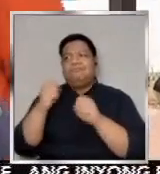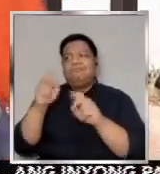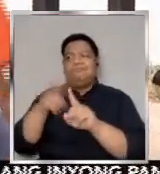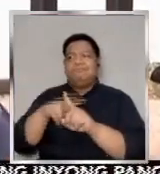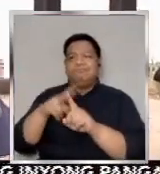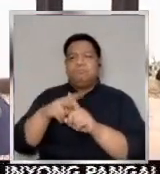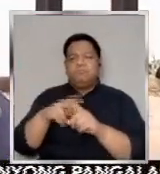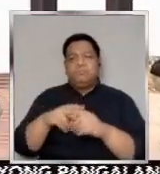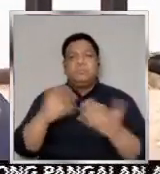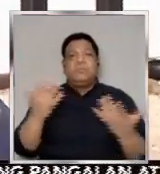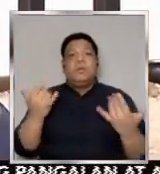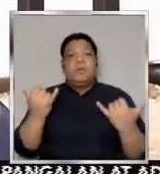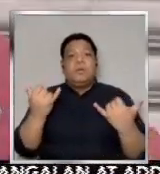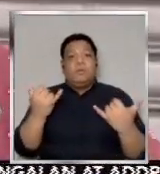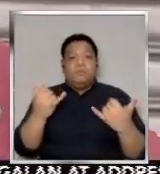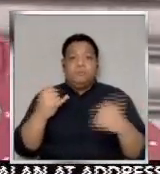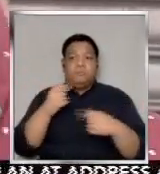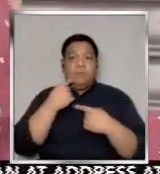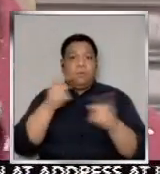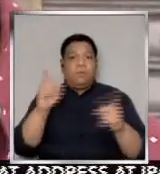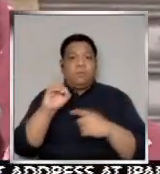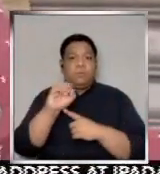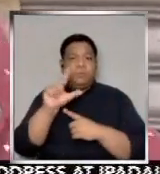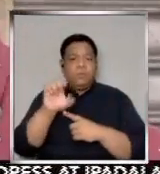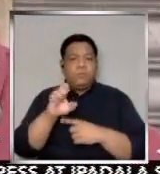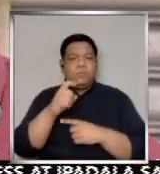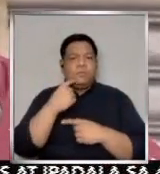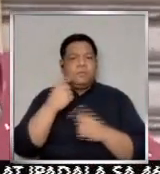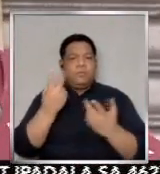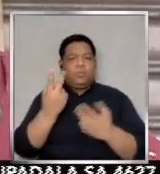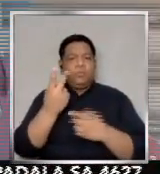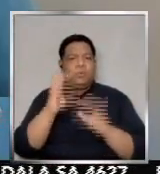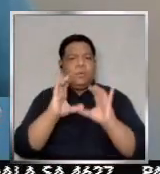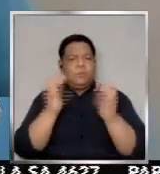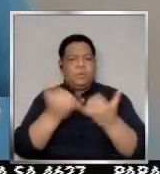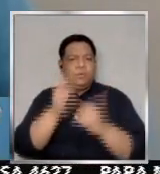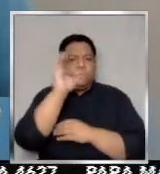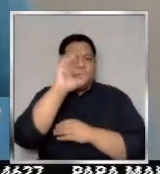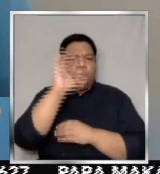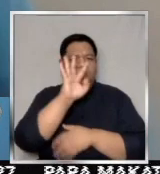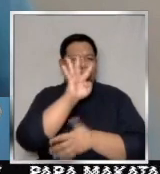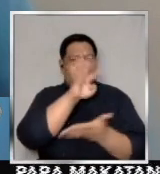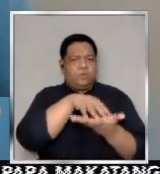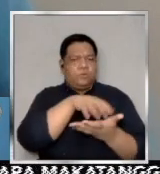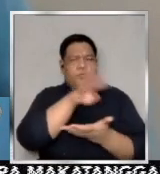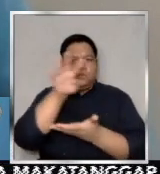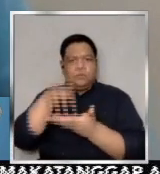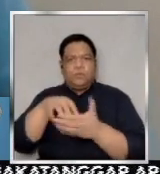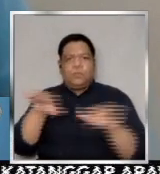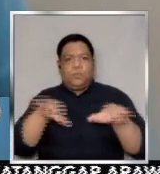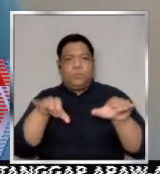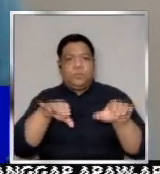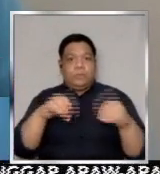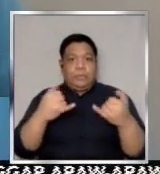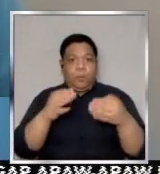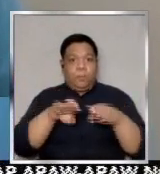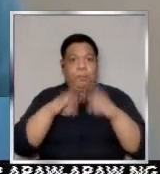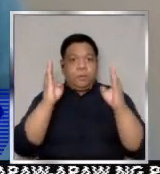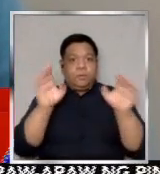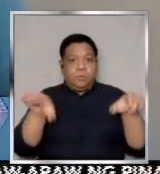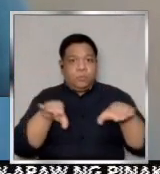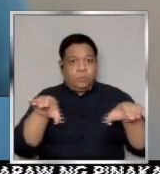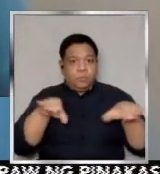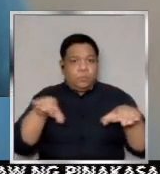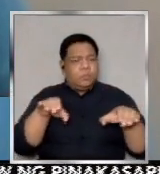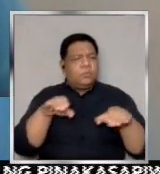of Labor and Employment o DOLE na dalawang kumpanya naghaharap ng 4,000 manggagawa. Ito pong mga job openings, hindi lamang po ito doon sa